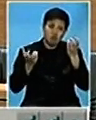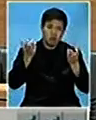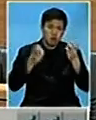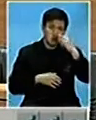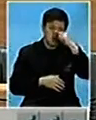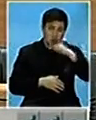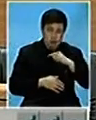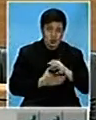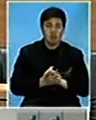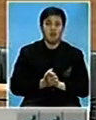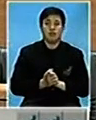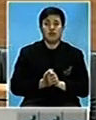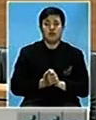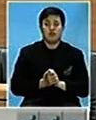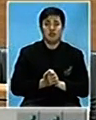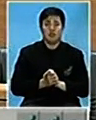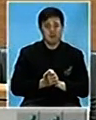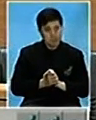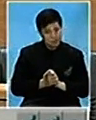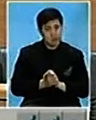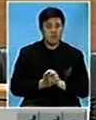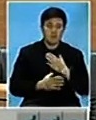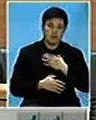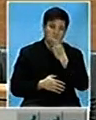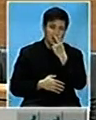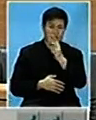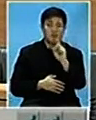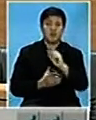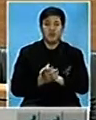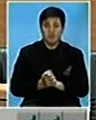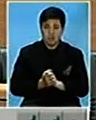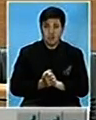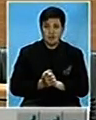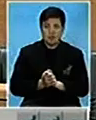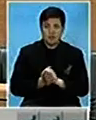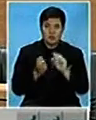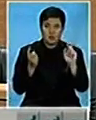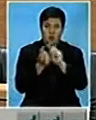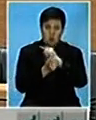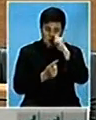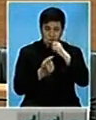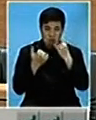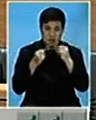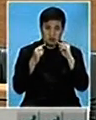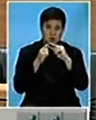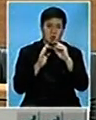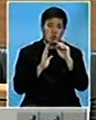บันนี้เราจะเห็นว่าสังคมไทยวันนี้โดยเฉพาะอย่างยิ่งกระบว